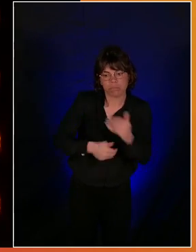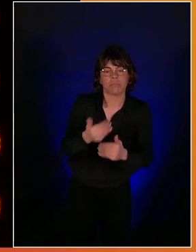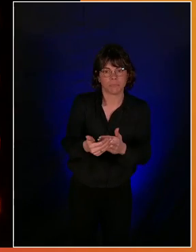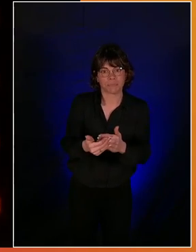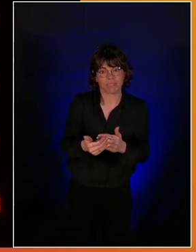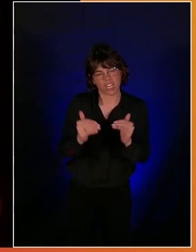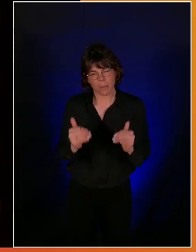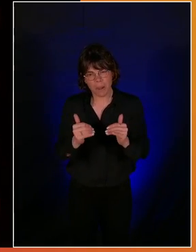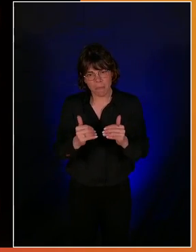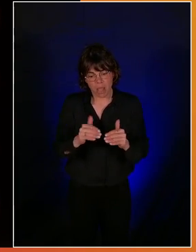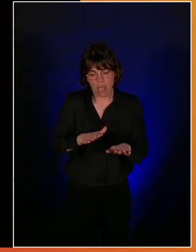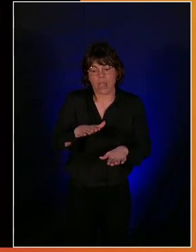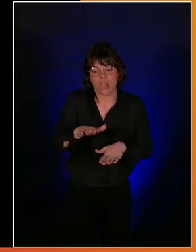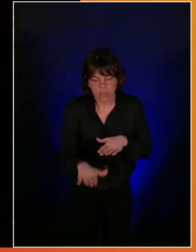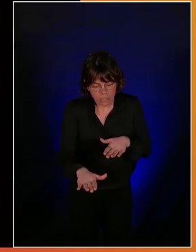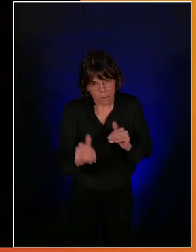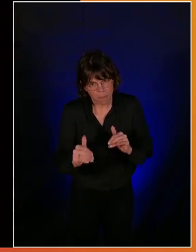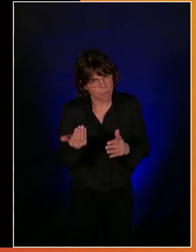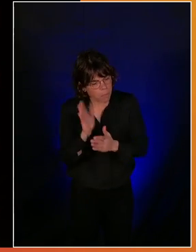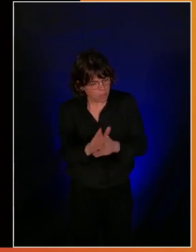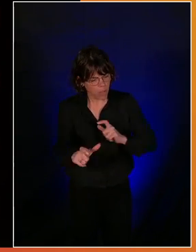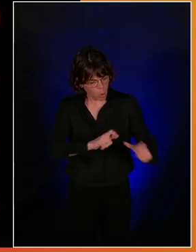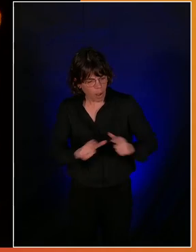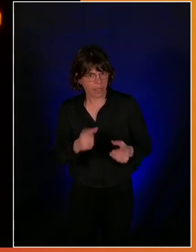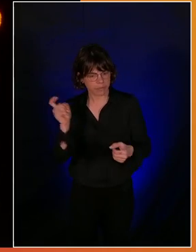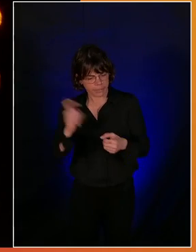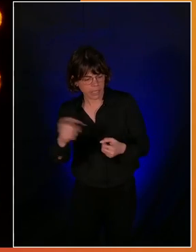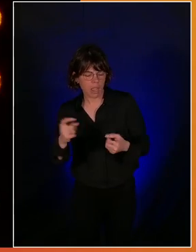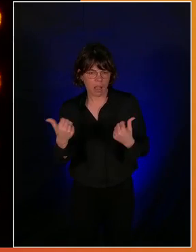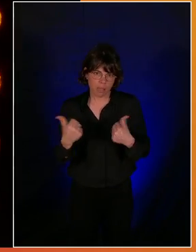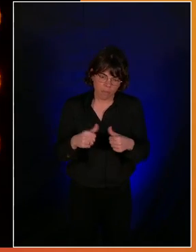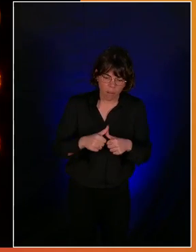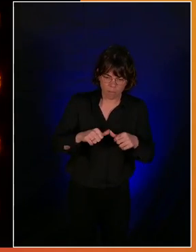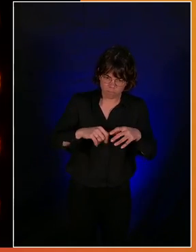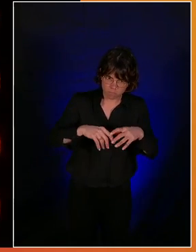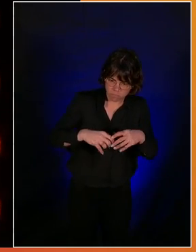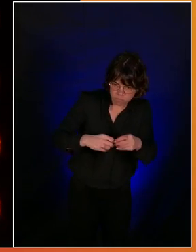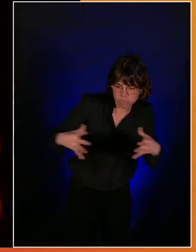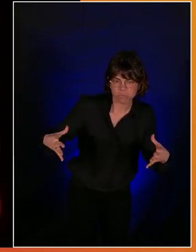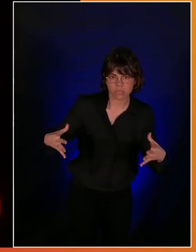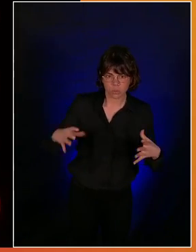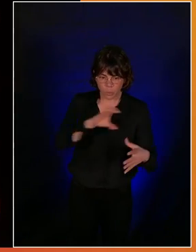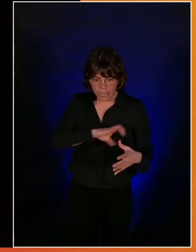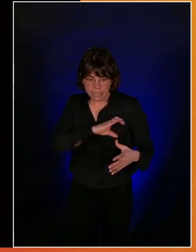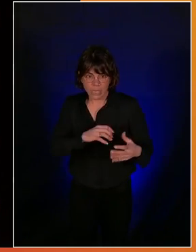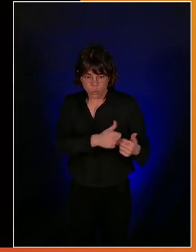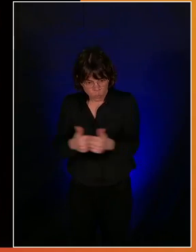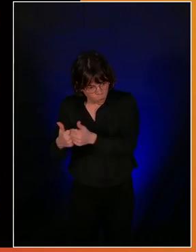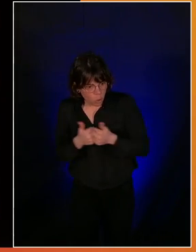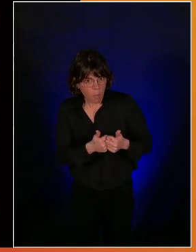celles qui paraissaient petites pour montrer aux collègues le travail syndical et tout ce que l'on essaie de faire pour eux et avec